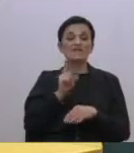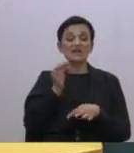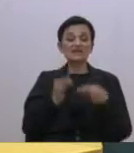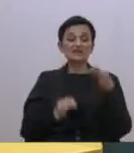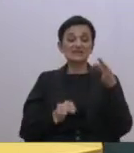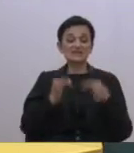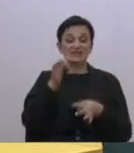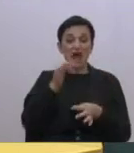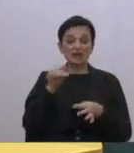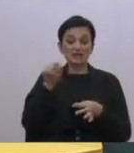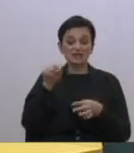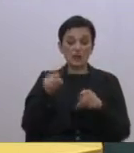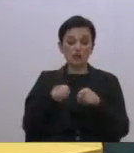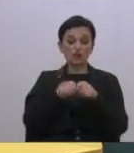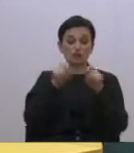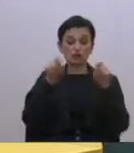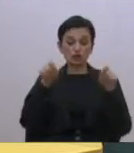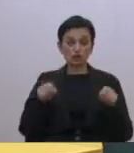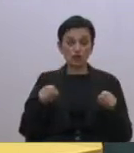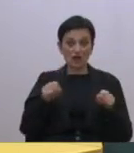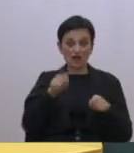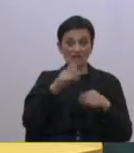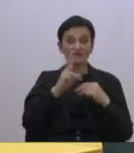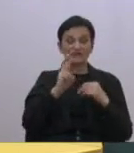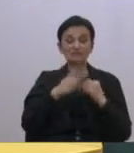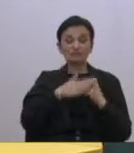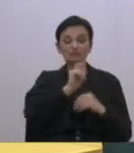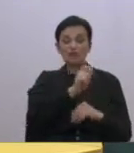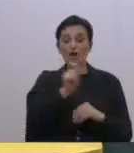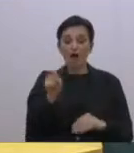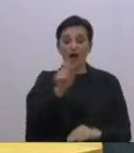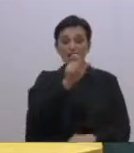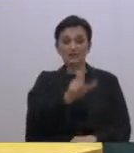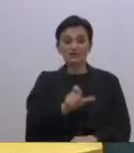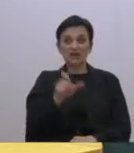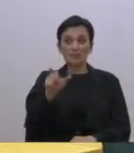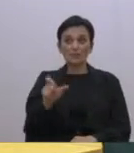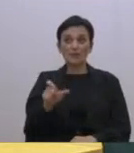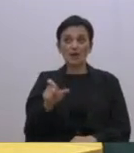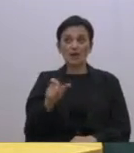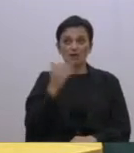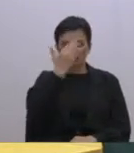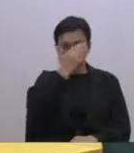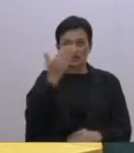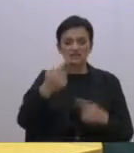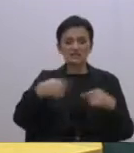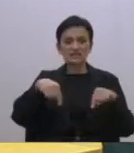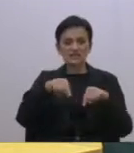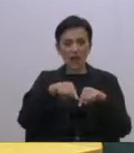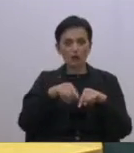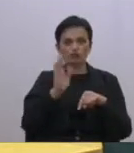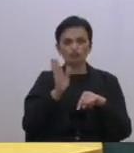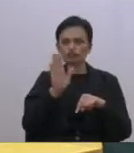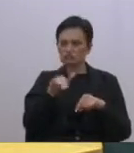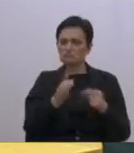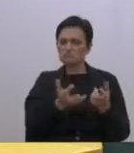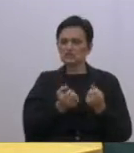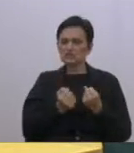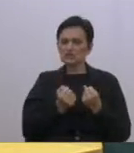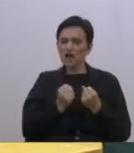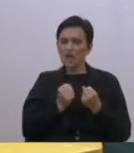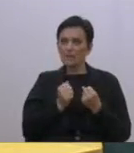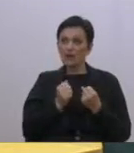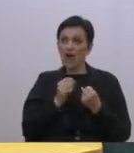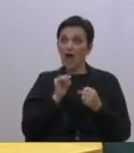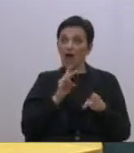შევქმნათ, რომელშიც გასამართლებული ადამიანი მთელი საზოგადოებისთვის იქნება მისაღები, რომ ის ან